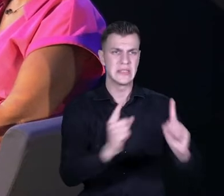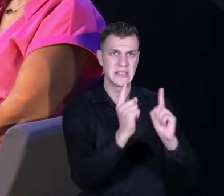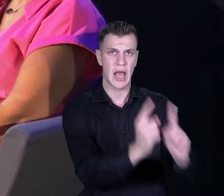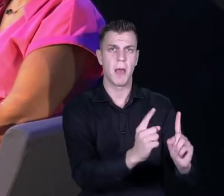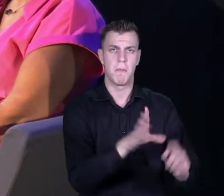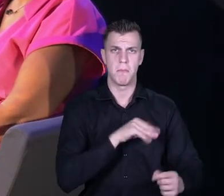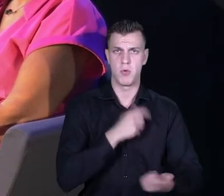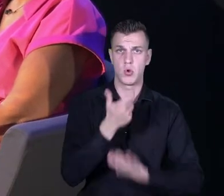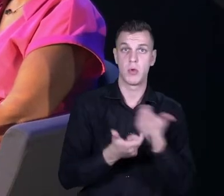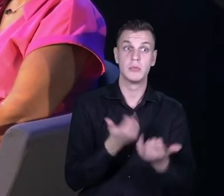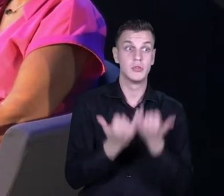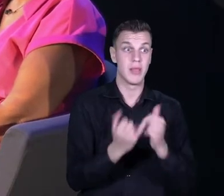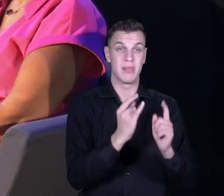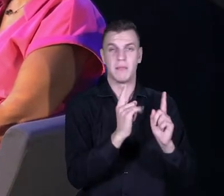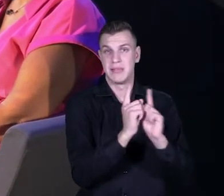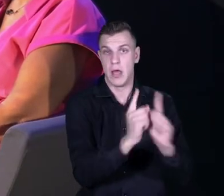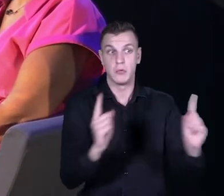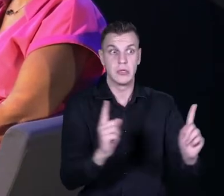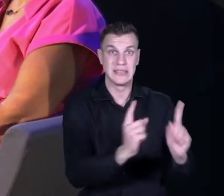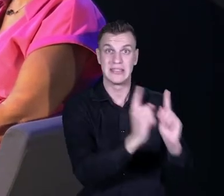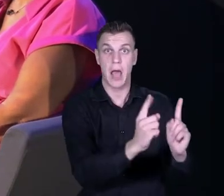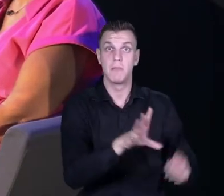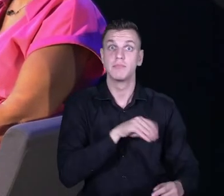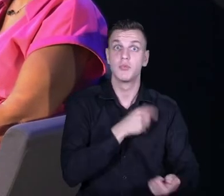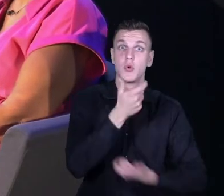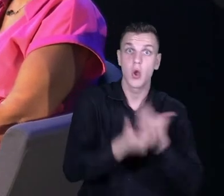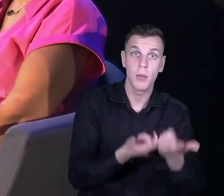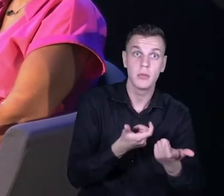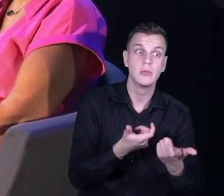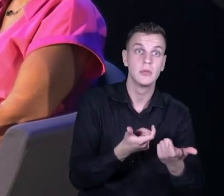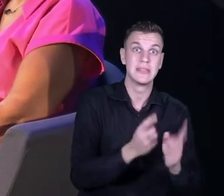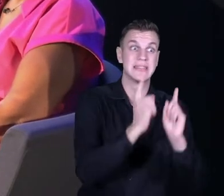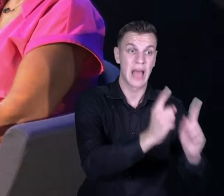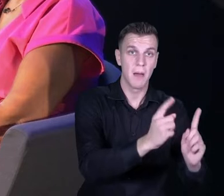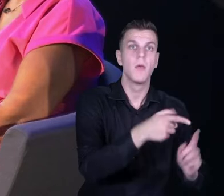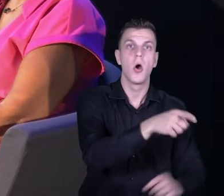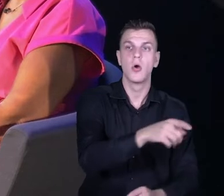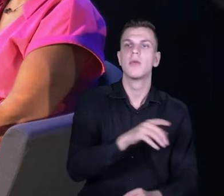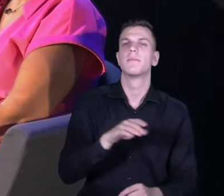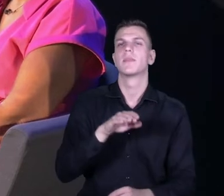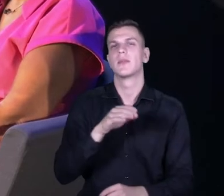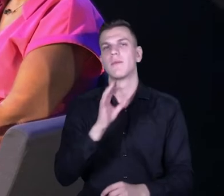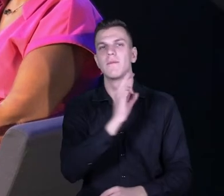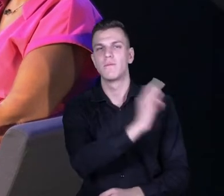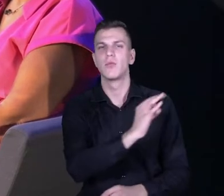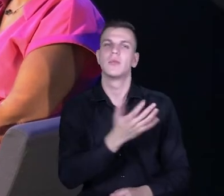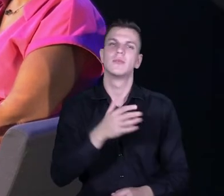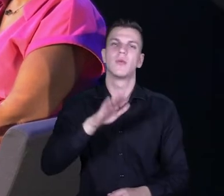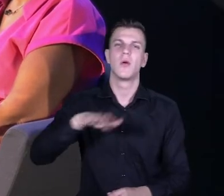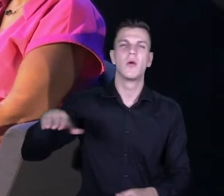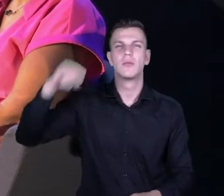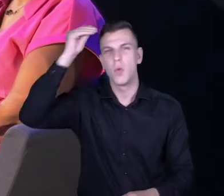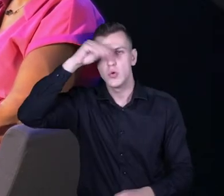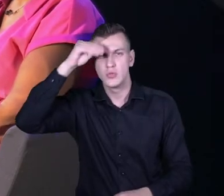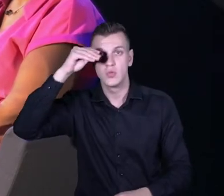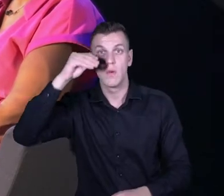bo jeżeli nauczyciel ma autonomię, to też i tą autonomię odda swoim uczniom. Dlatego mogę śmiało powiedzieć, że szkoła,